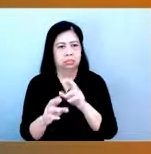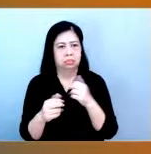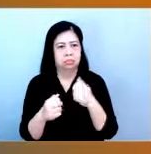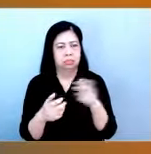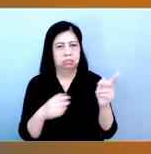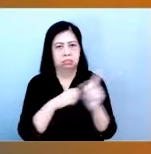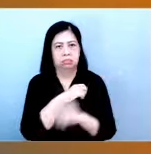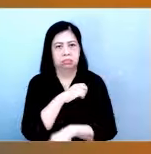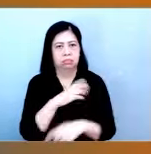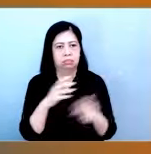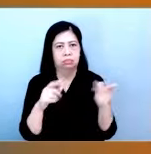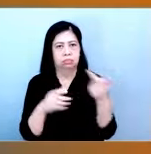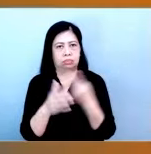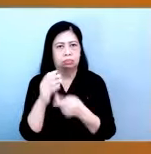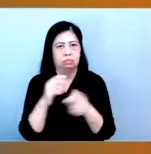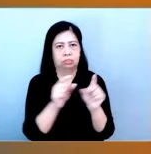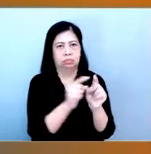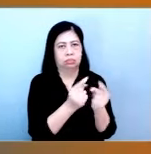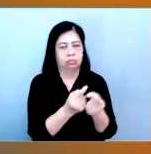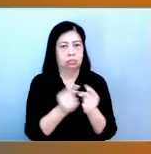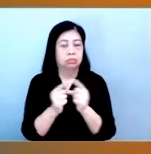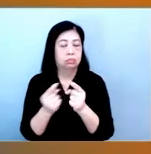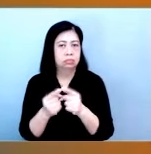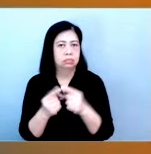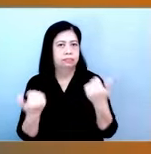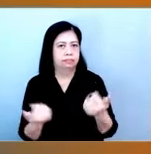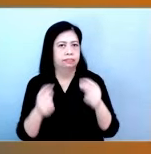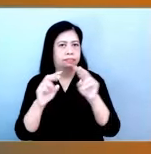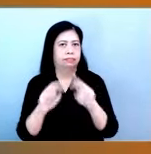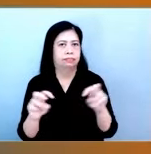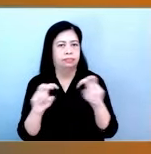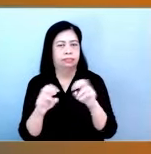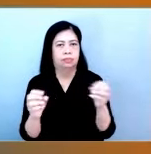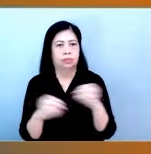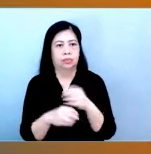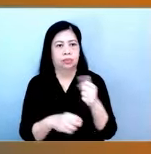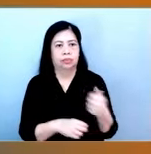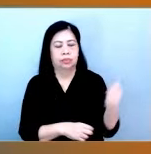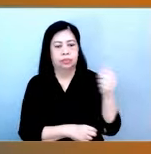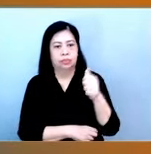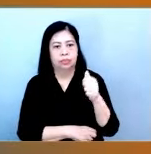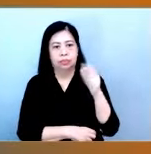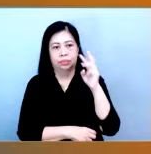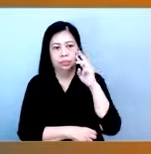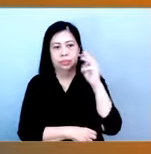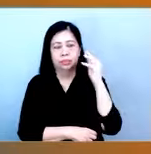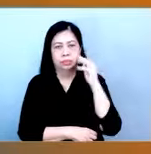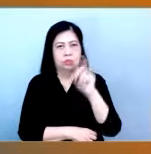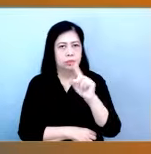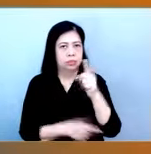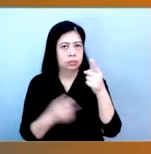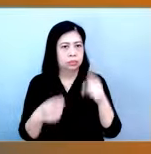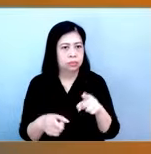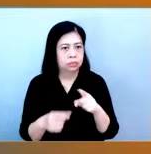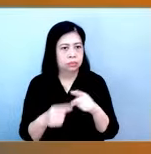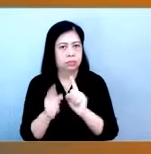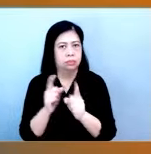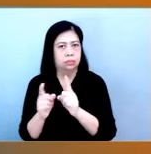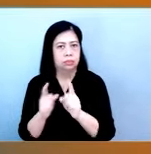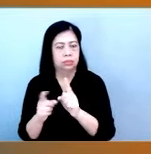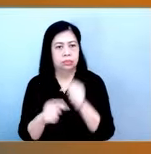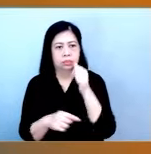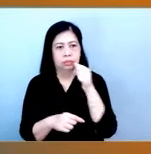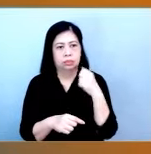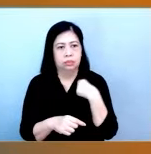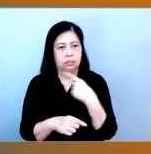liga sa magkabilang kampo. Pero iniimbestigahan na ng opisina ni Commissioner Willie Marshall ang nangyari. Kinausap na ni Marshall kahapon